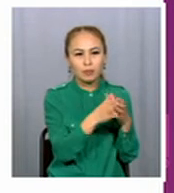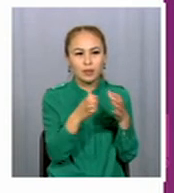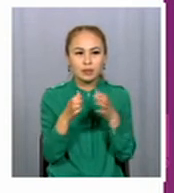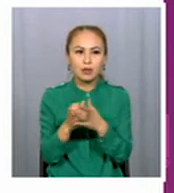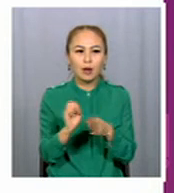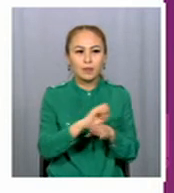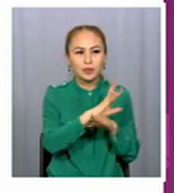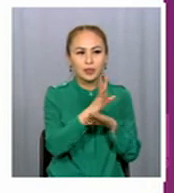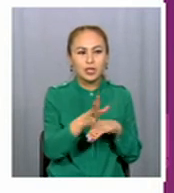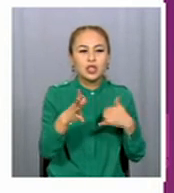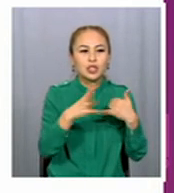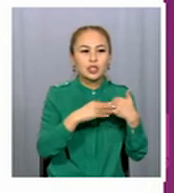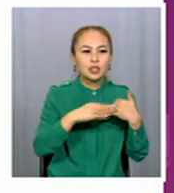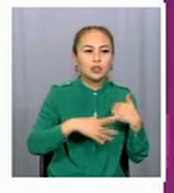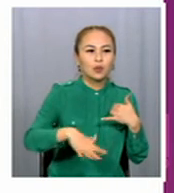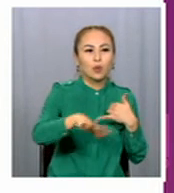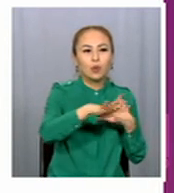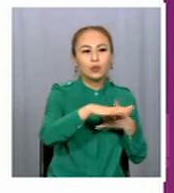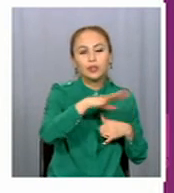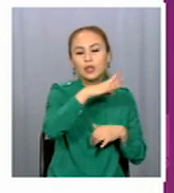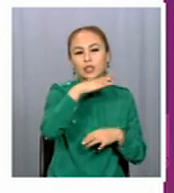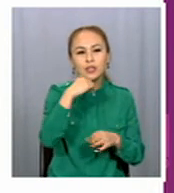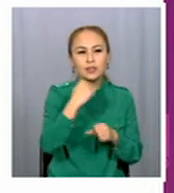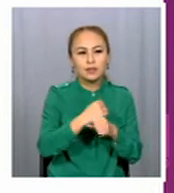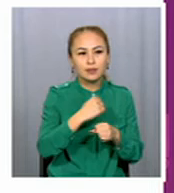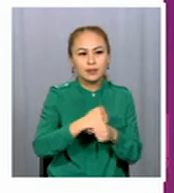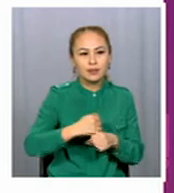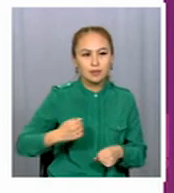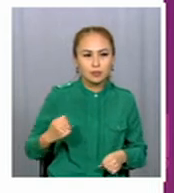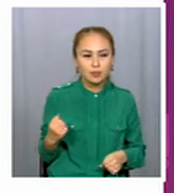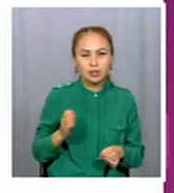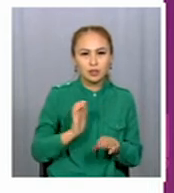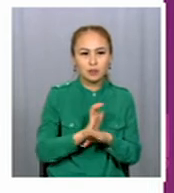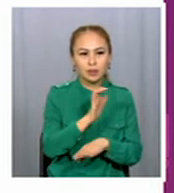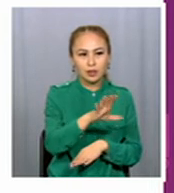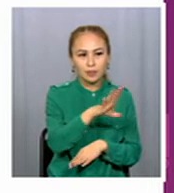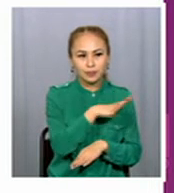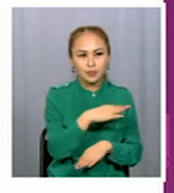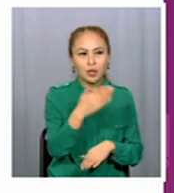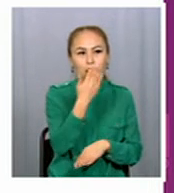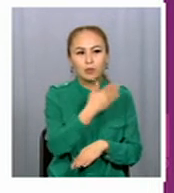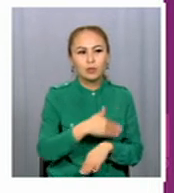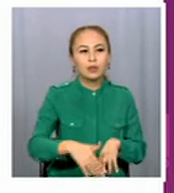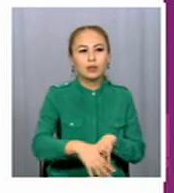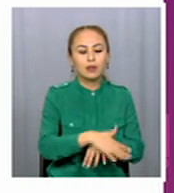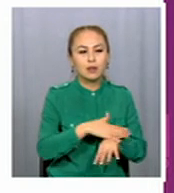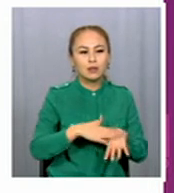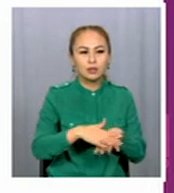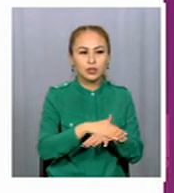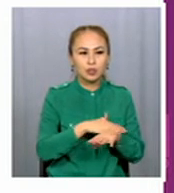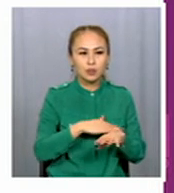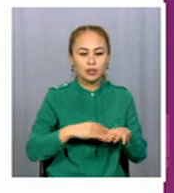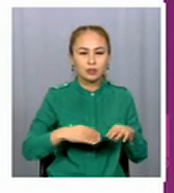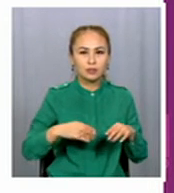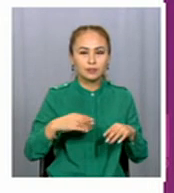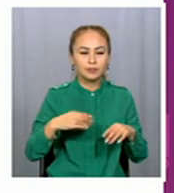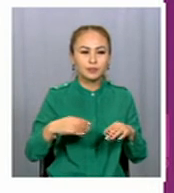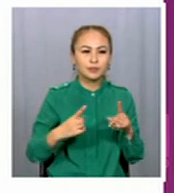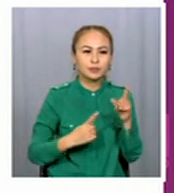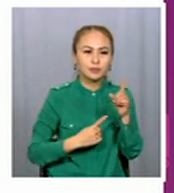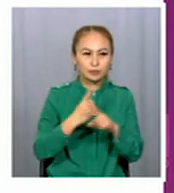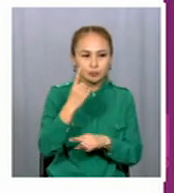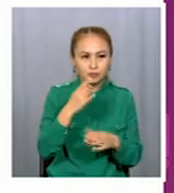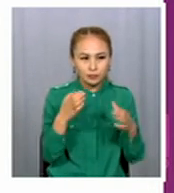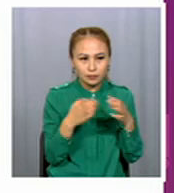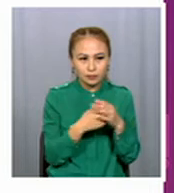топтамасын қамтыған жердің ондаған жасанды серігі жіберілген. Бұлар халық